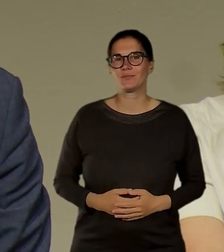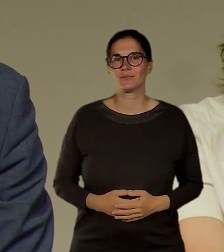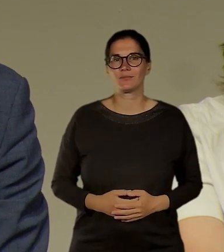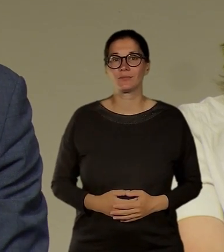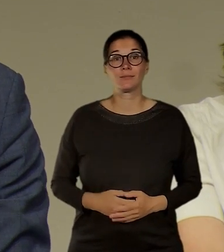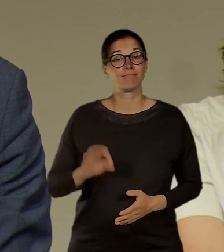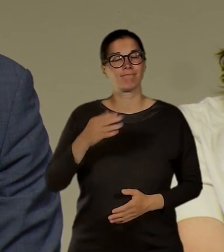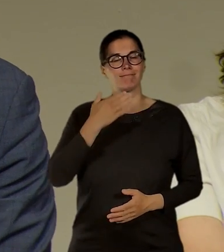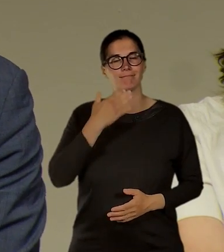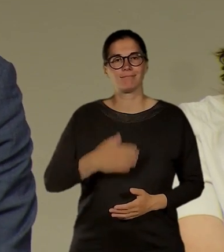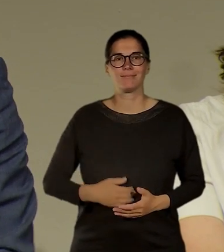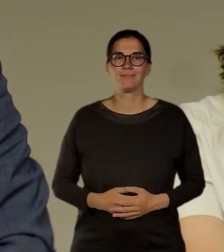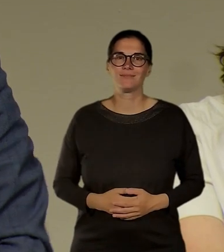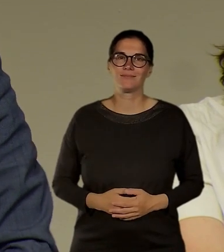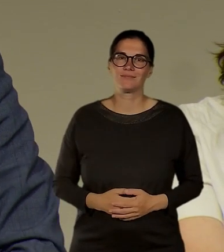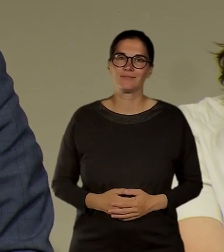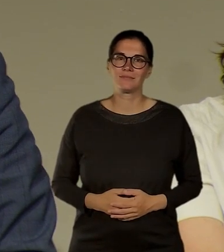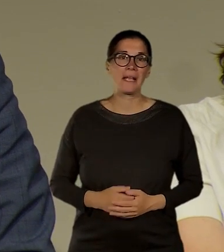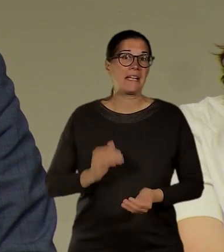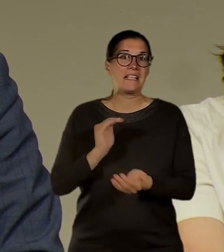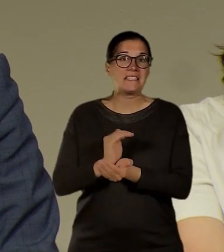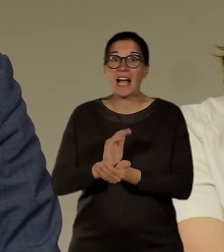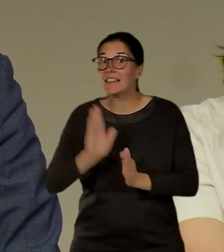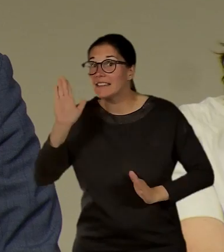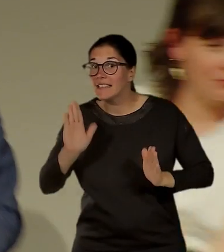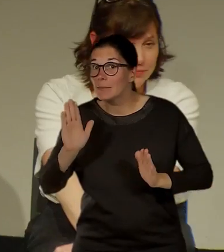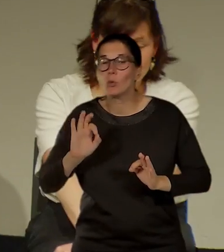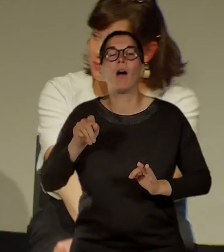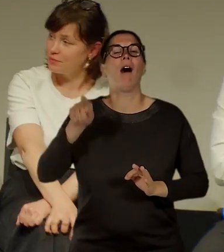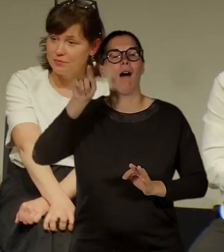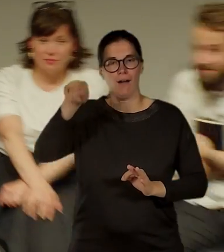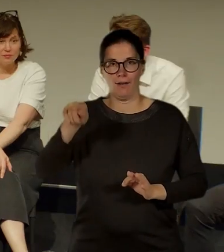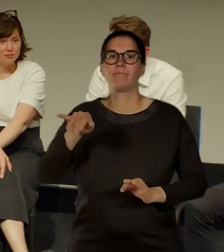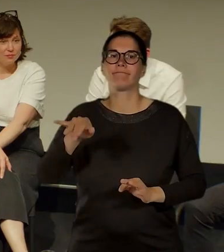Dobře, děkuju. Tak zatím nevidím tady, jo, tamhle vzadu